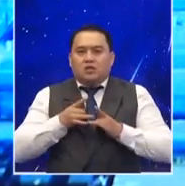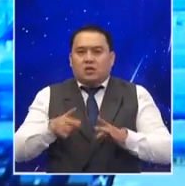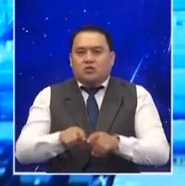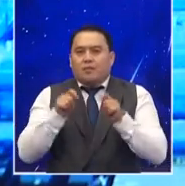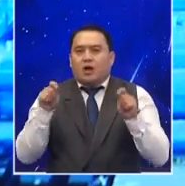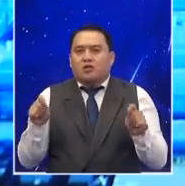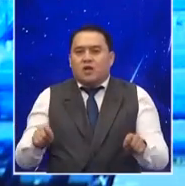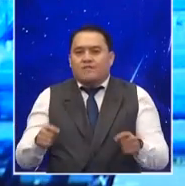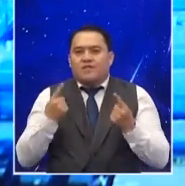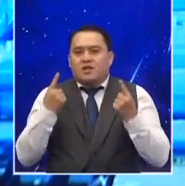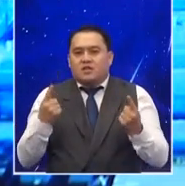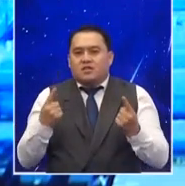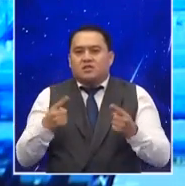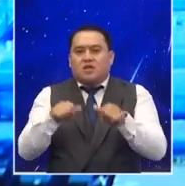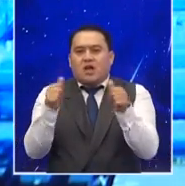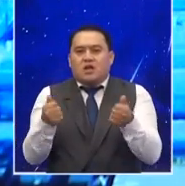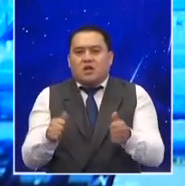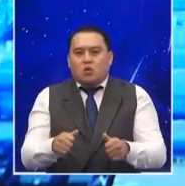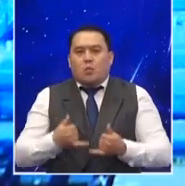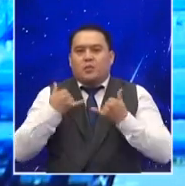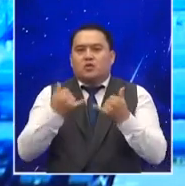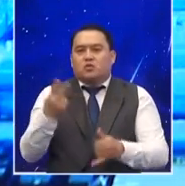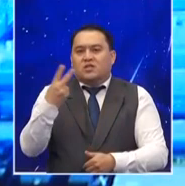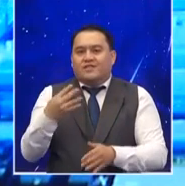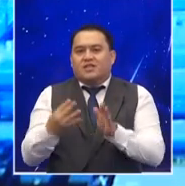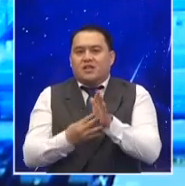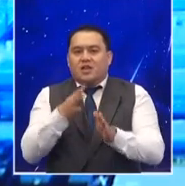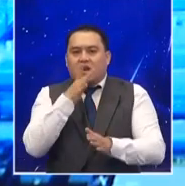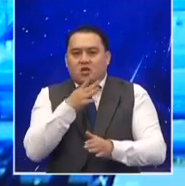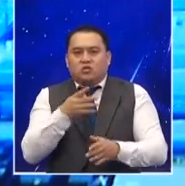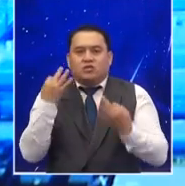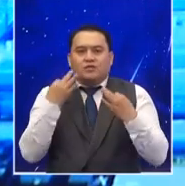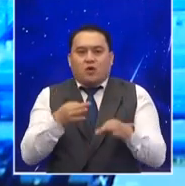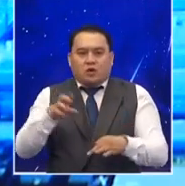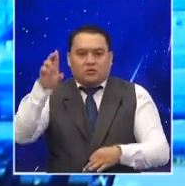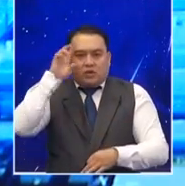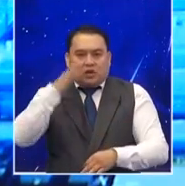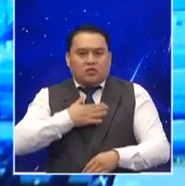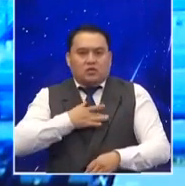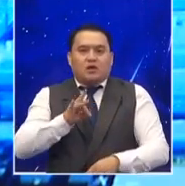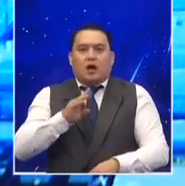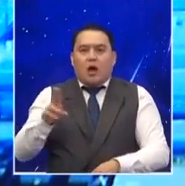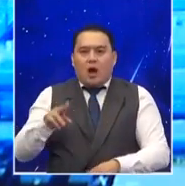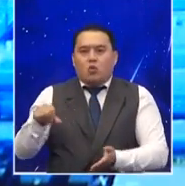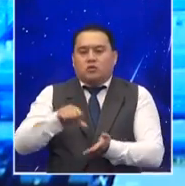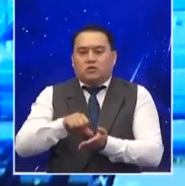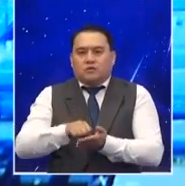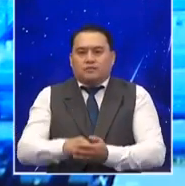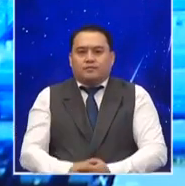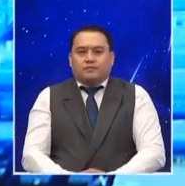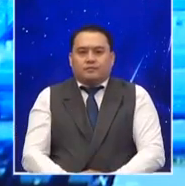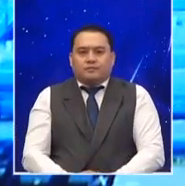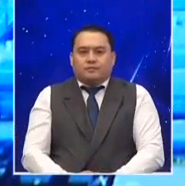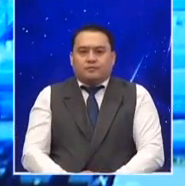В торжественном открытии величественной стелы, приуроченном к 29-летию суверенитета нашей республики, принял участие